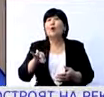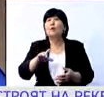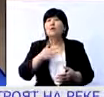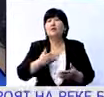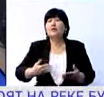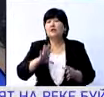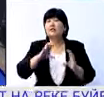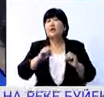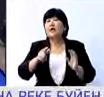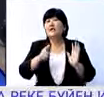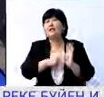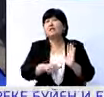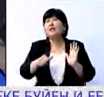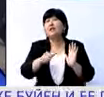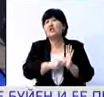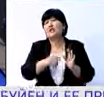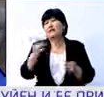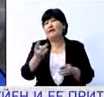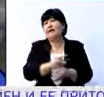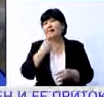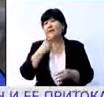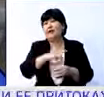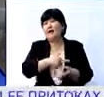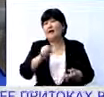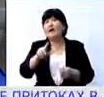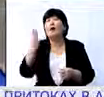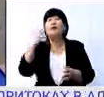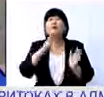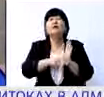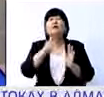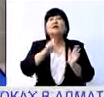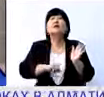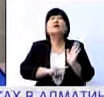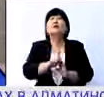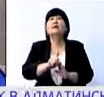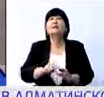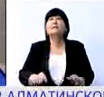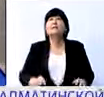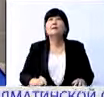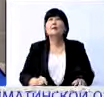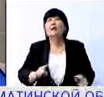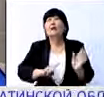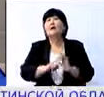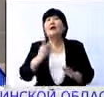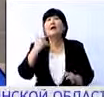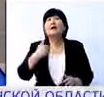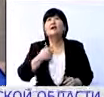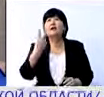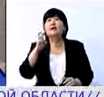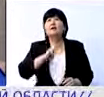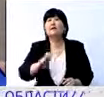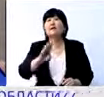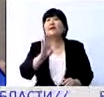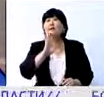сдал кровь 76 раз. А началось все в 80-х. Ну, началось с того, что когда у меня близняшки, две